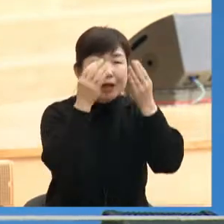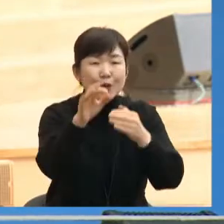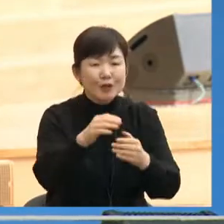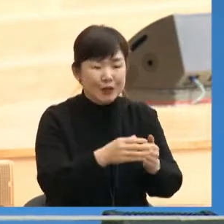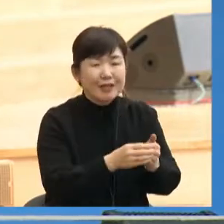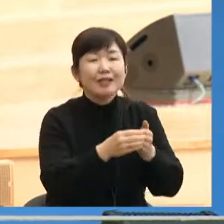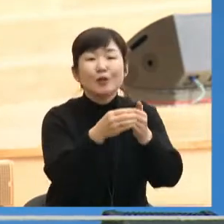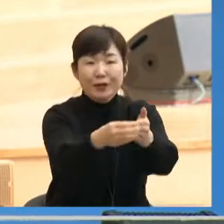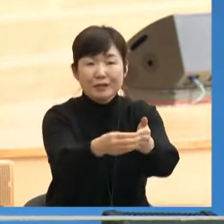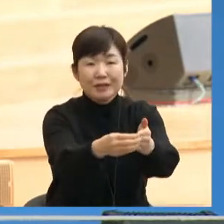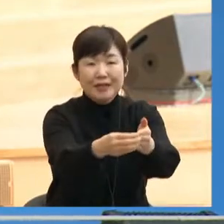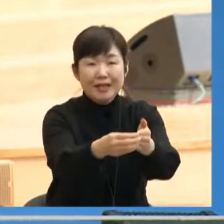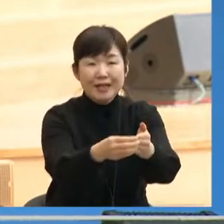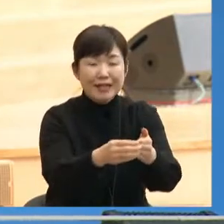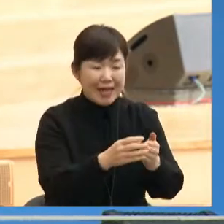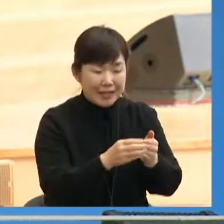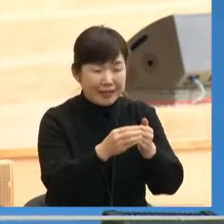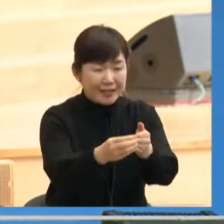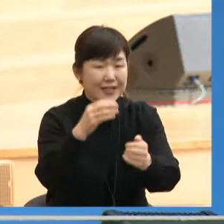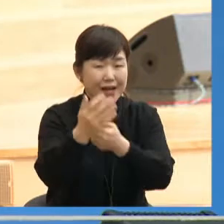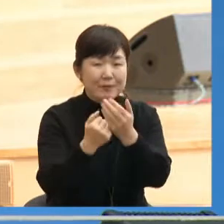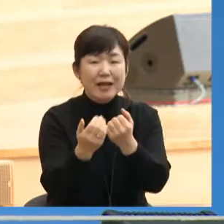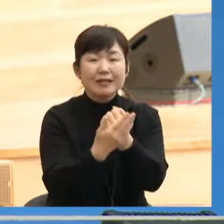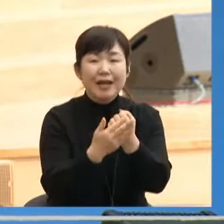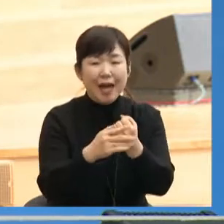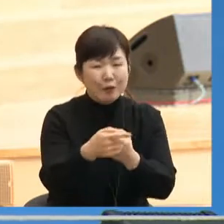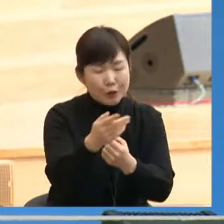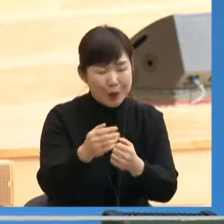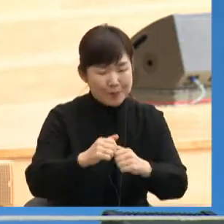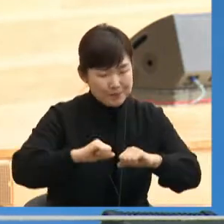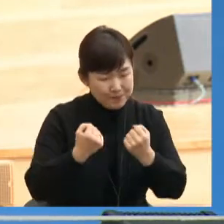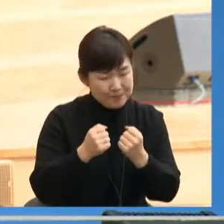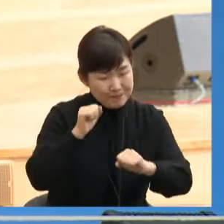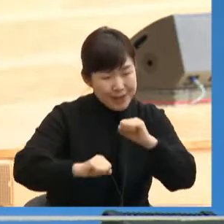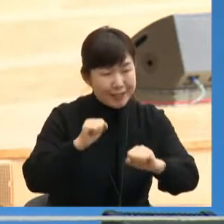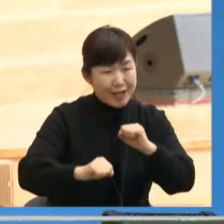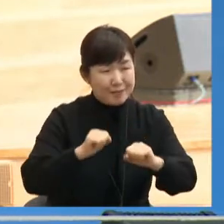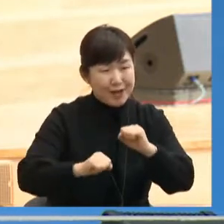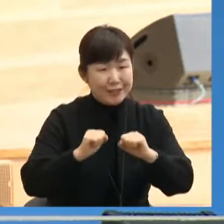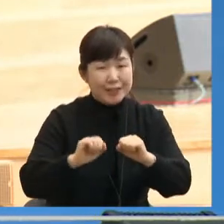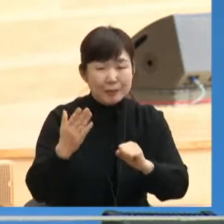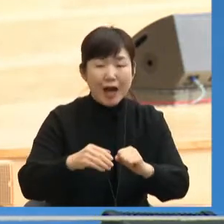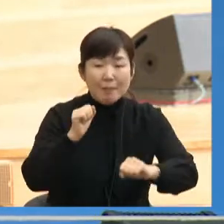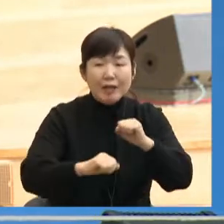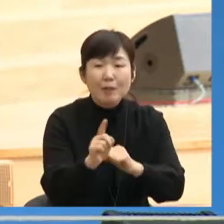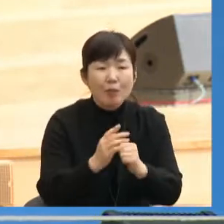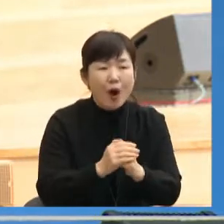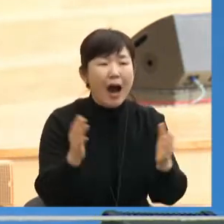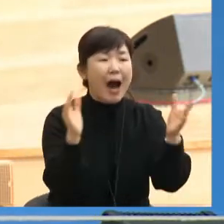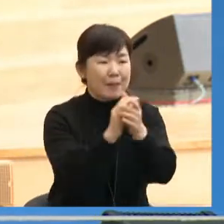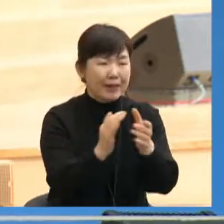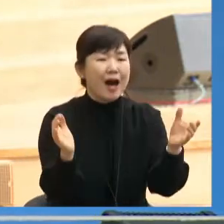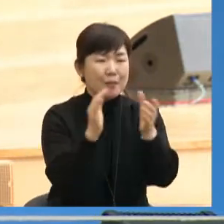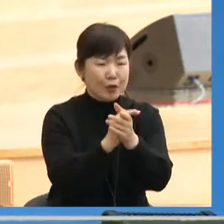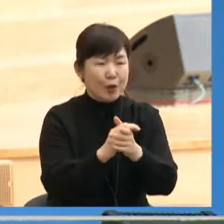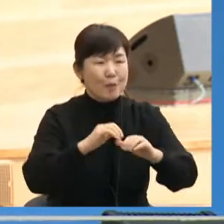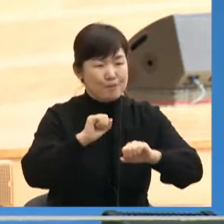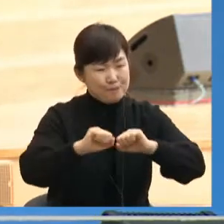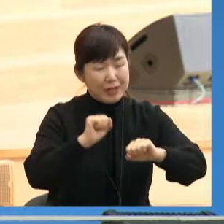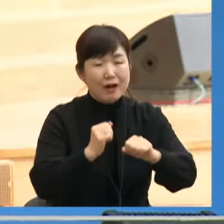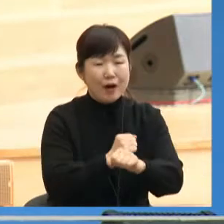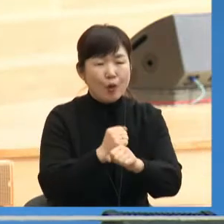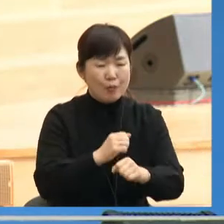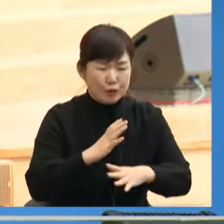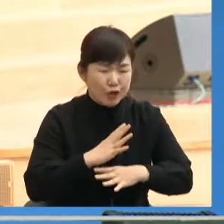이끌어 가세요. 이끌어 가시는 하나님의 은혜에 반응하여, 우리가 무엇으로 반응합니까? 아멘으로 반응하여 두려움을